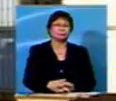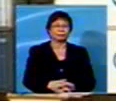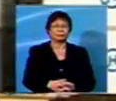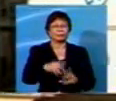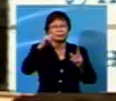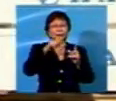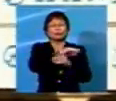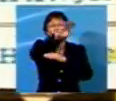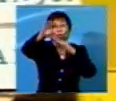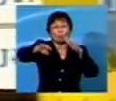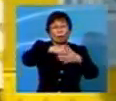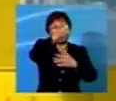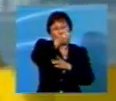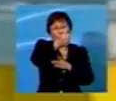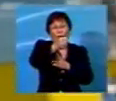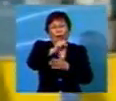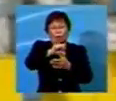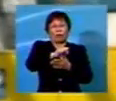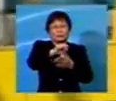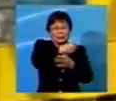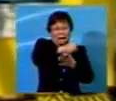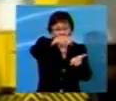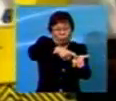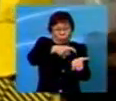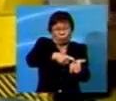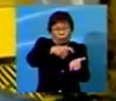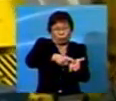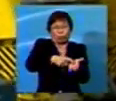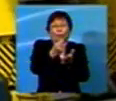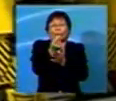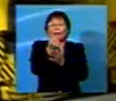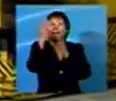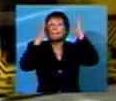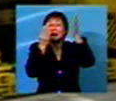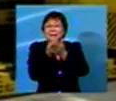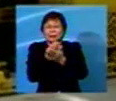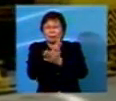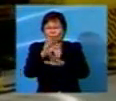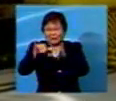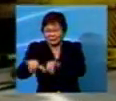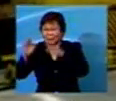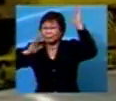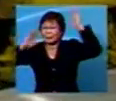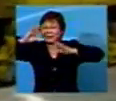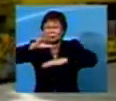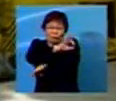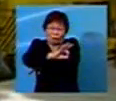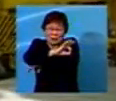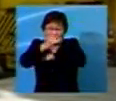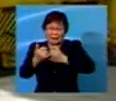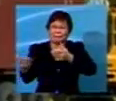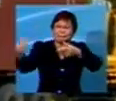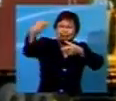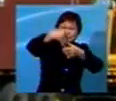definisi semua ini pemegangan sekuriti hutang dalam demonasi Ringgit oleh bukan pem Datin kini dimasukkan sebagai